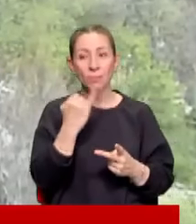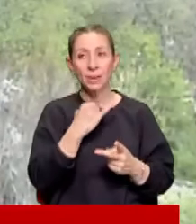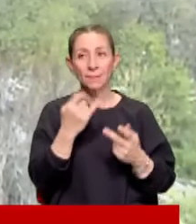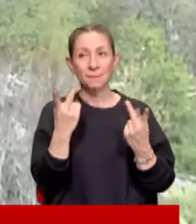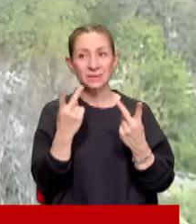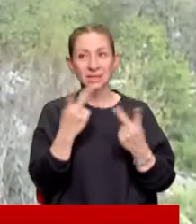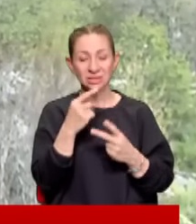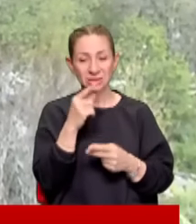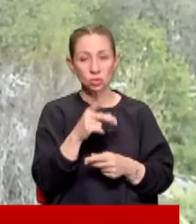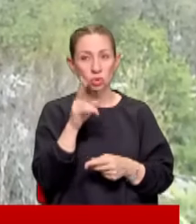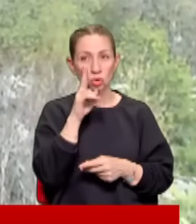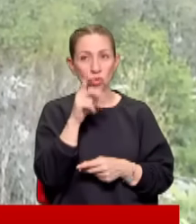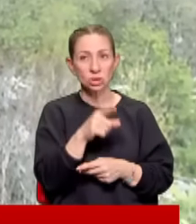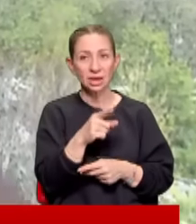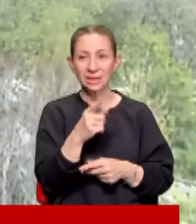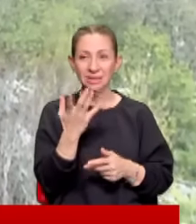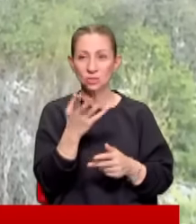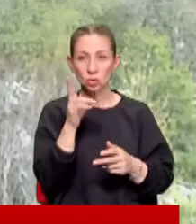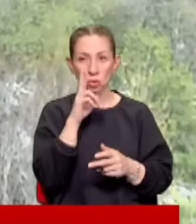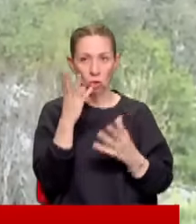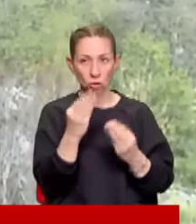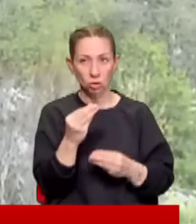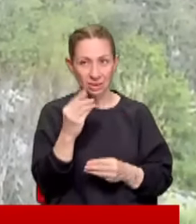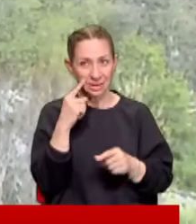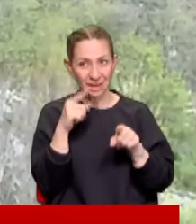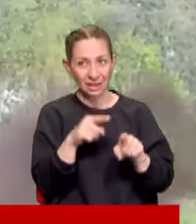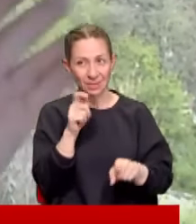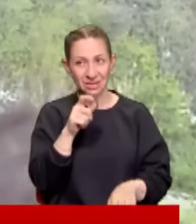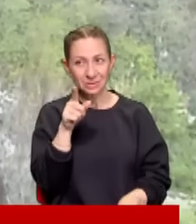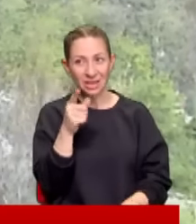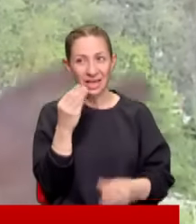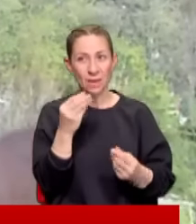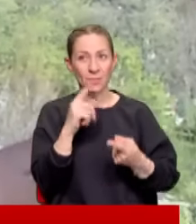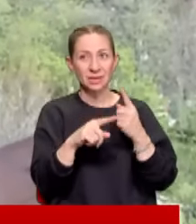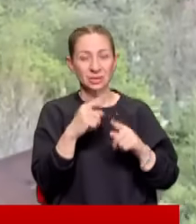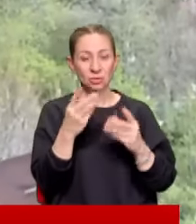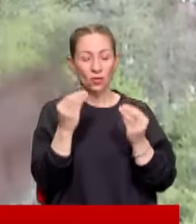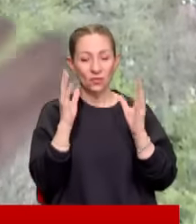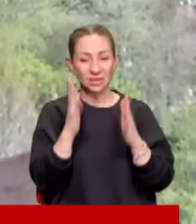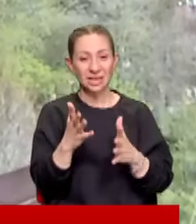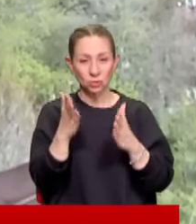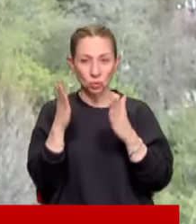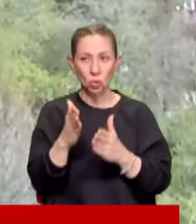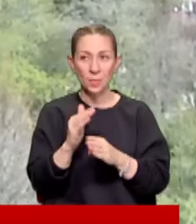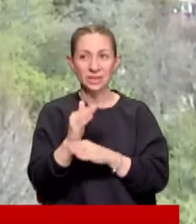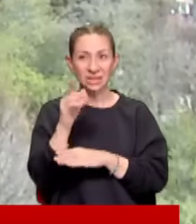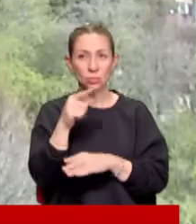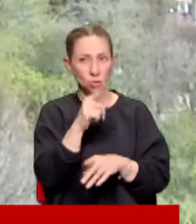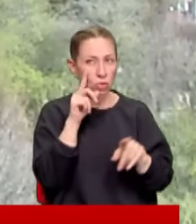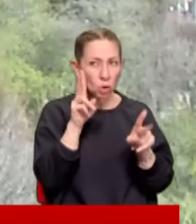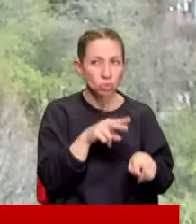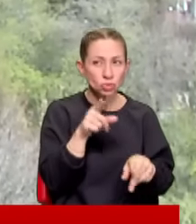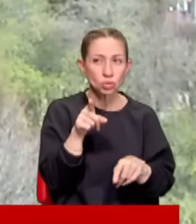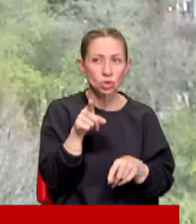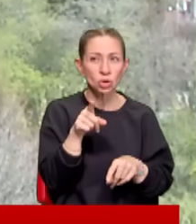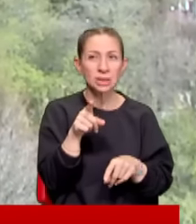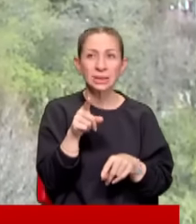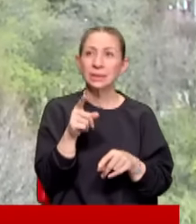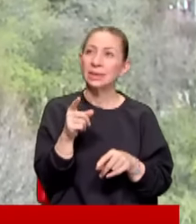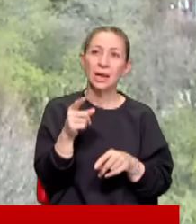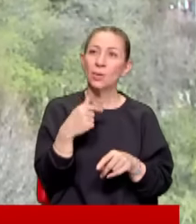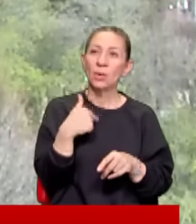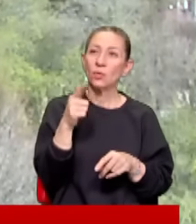mesajlarının neticede nasıl sonuçlandığını takip edebildiniz mi? Hani İYİ Parti'de bir sürü durum yaşanırken bunu takip edebildiniz mi? Yani